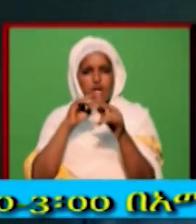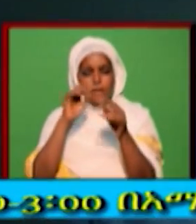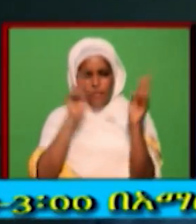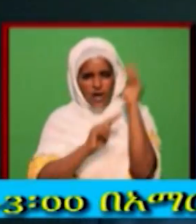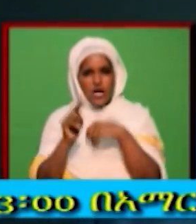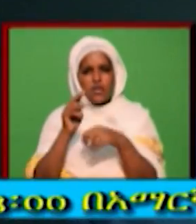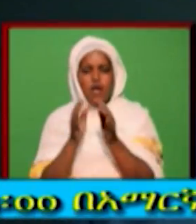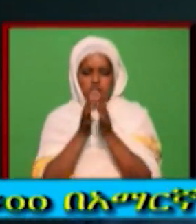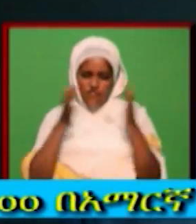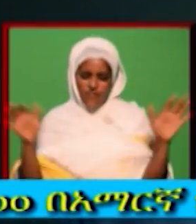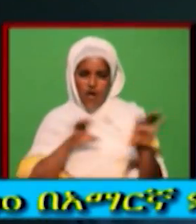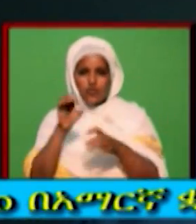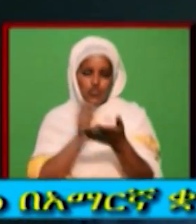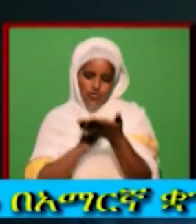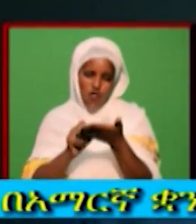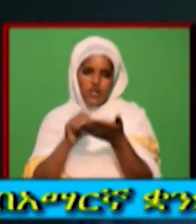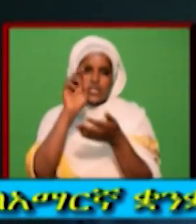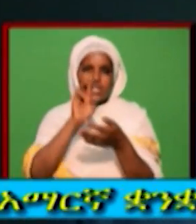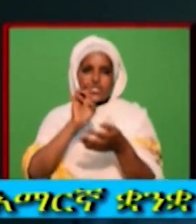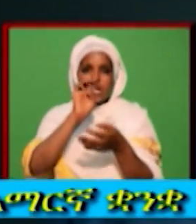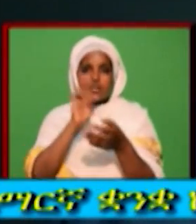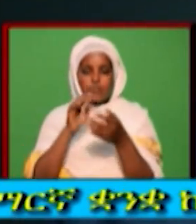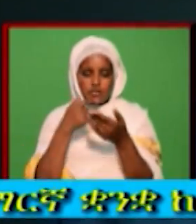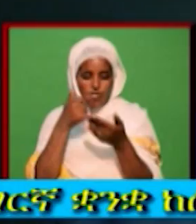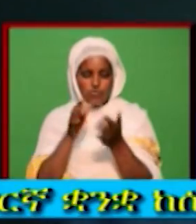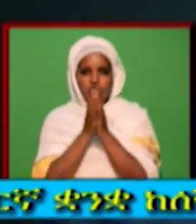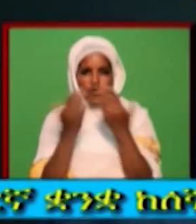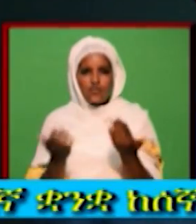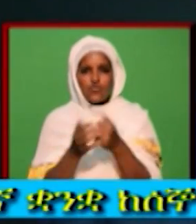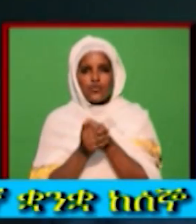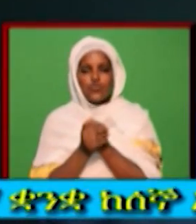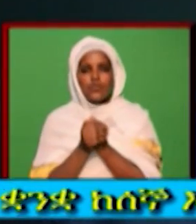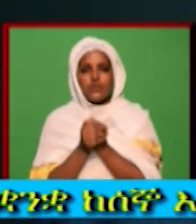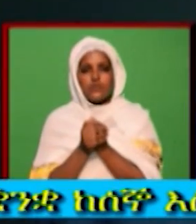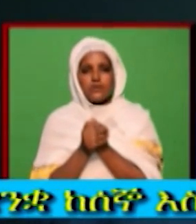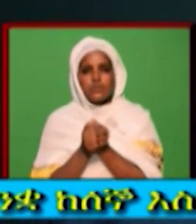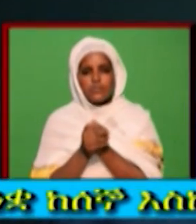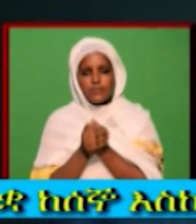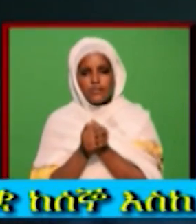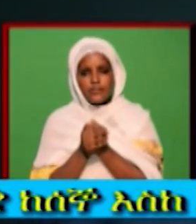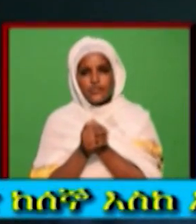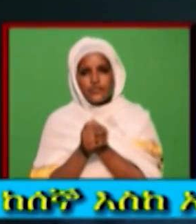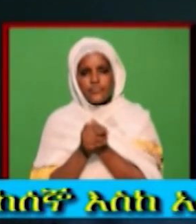عصفته صفال بكداسي بتوالا مسافو نجر دقمو بكيو اللي تلاهو